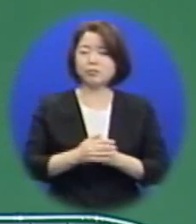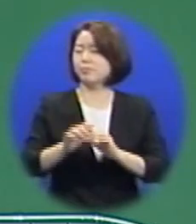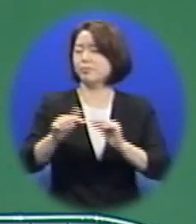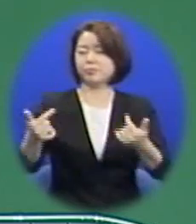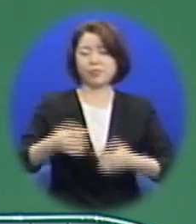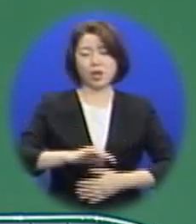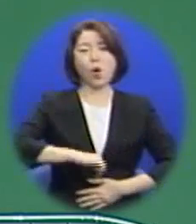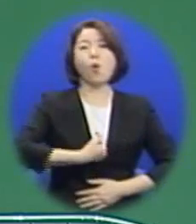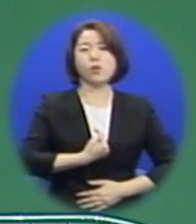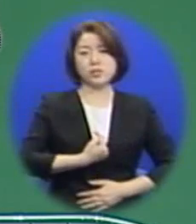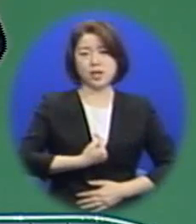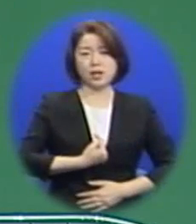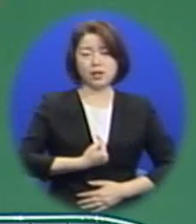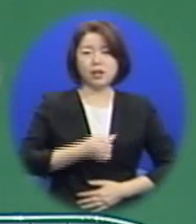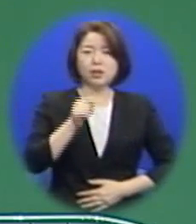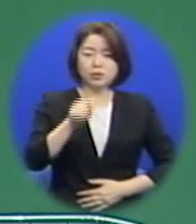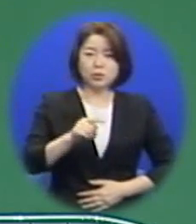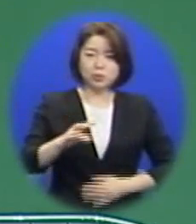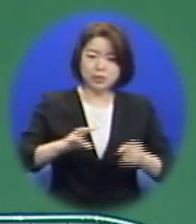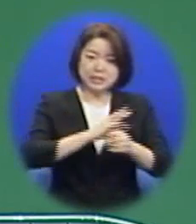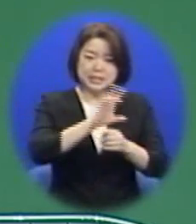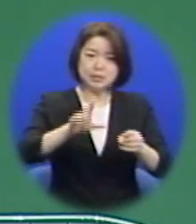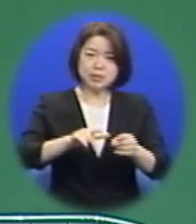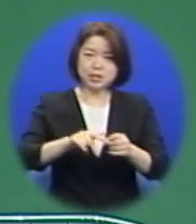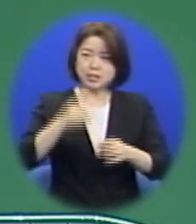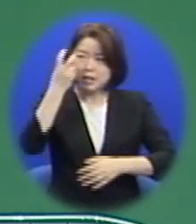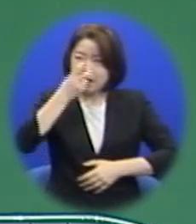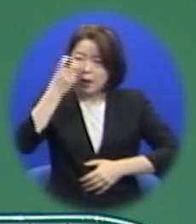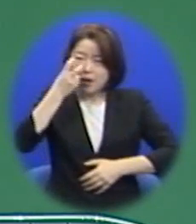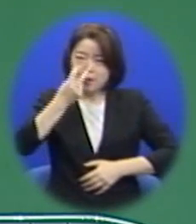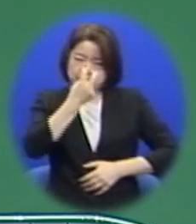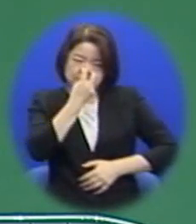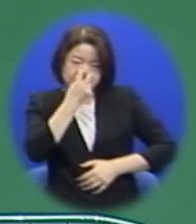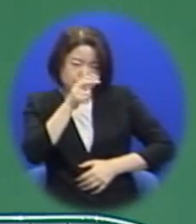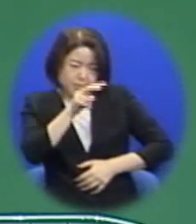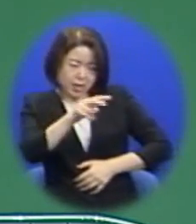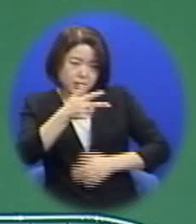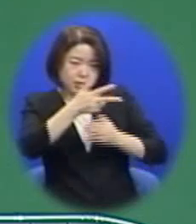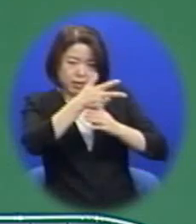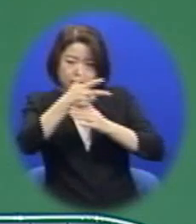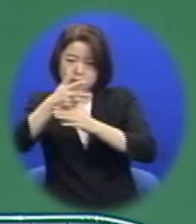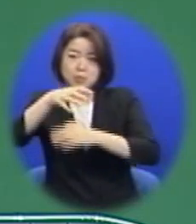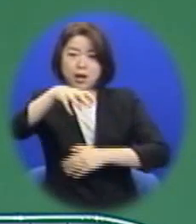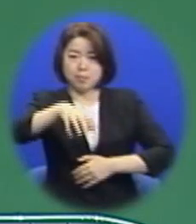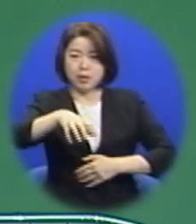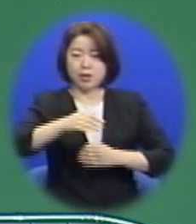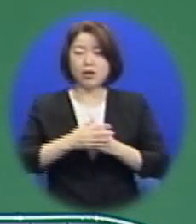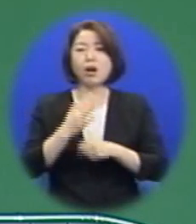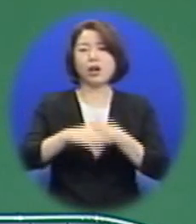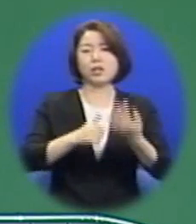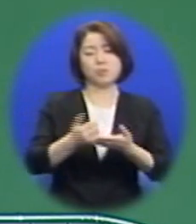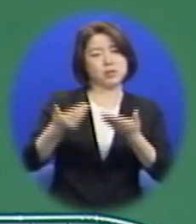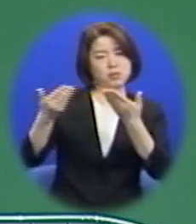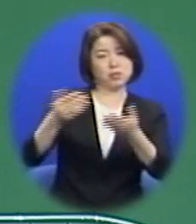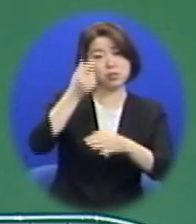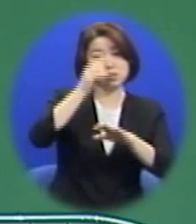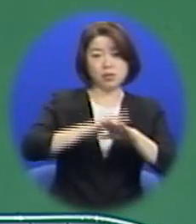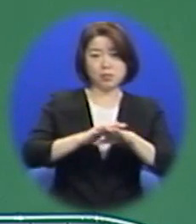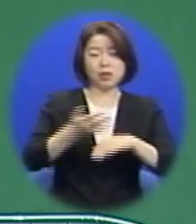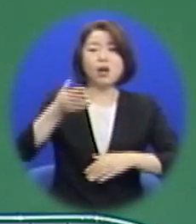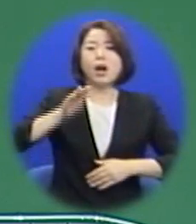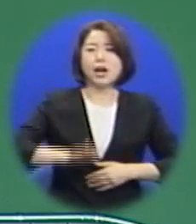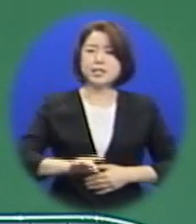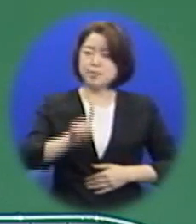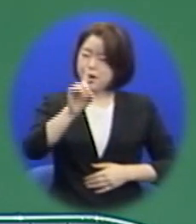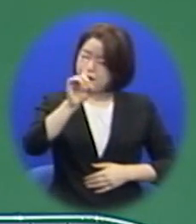혼자서예요. 그것도 24시간 감시 카메라 앞에서 하나님께 드리는 예배예요. 그러나 빠지지